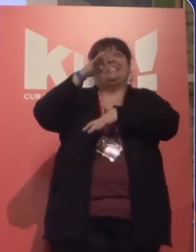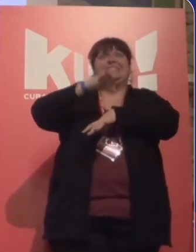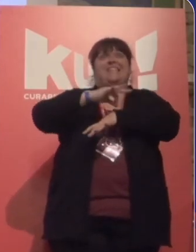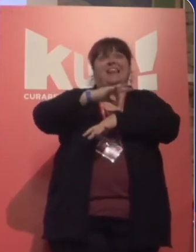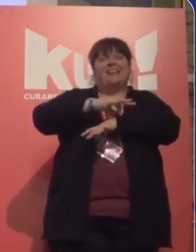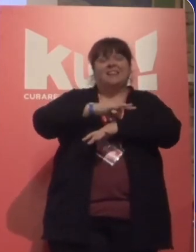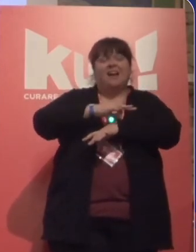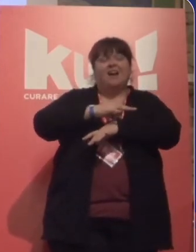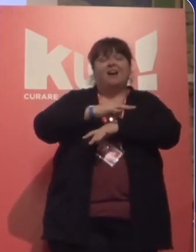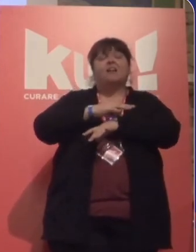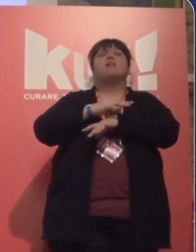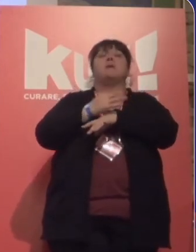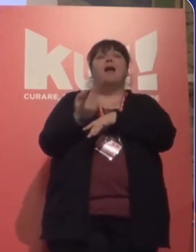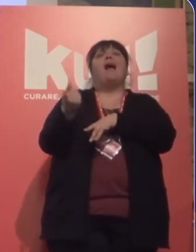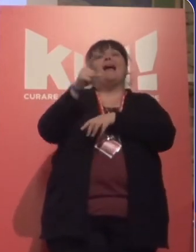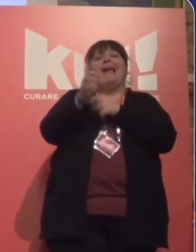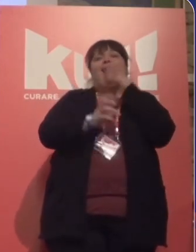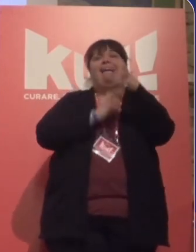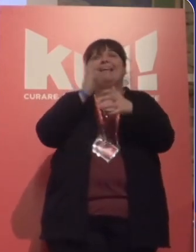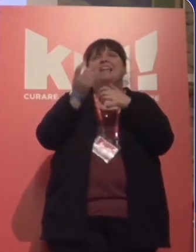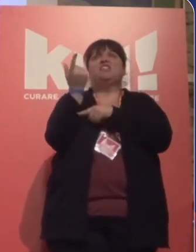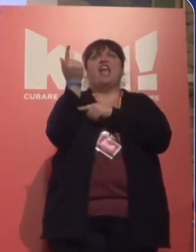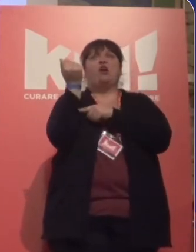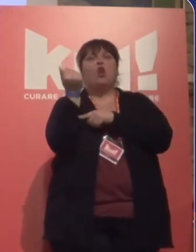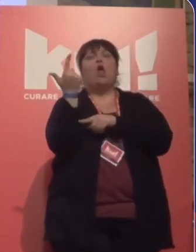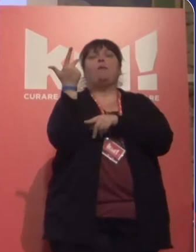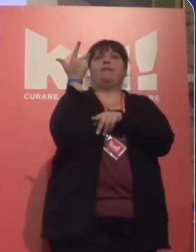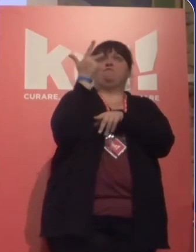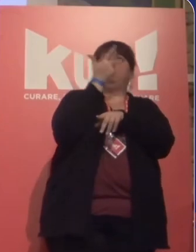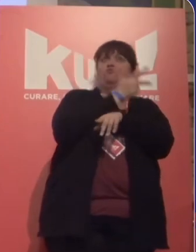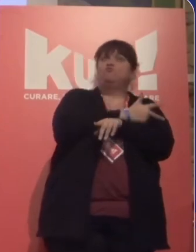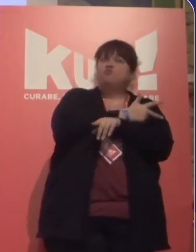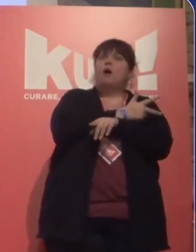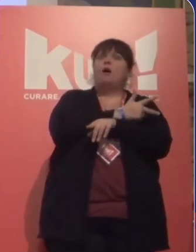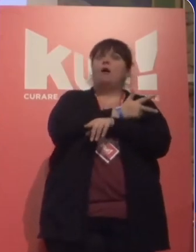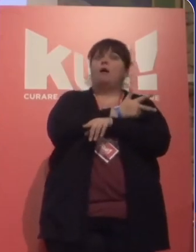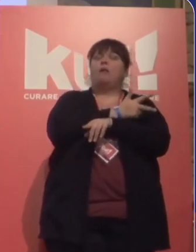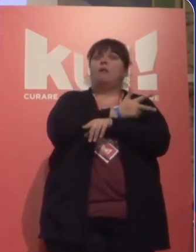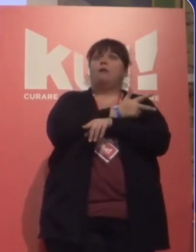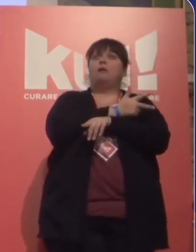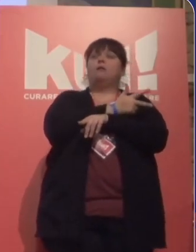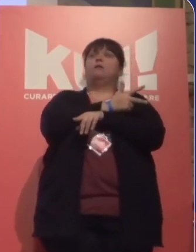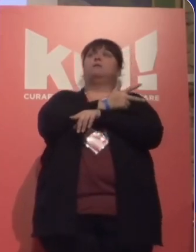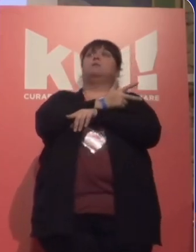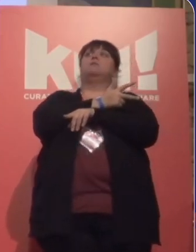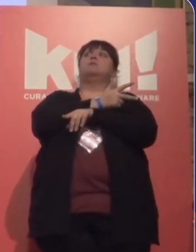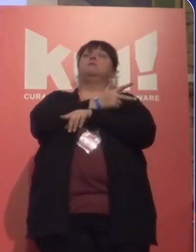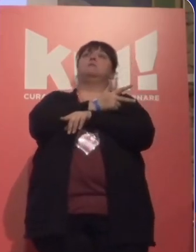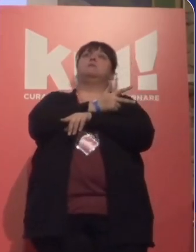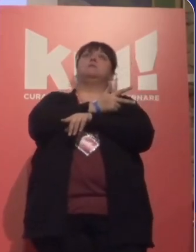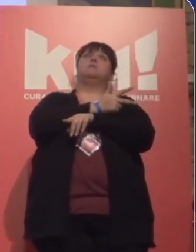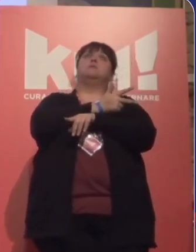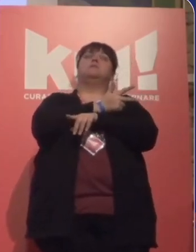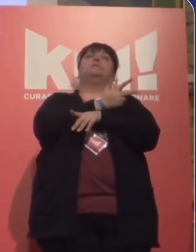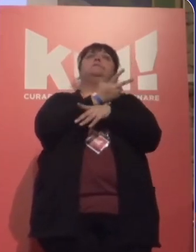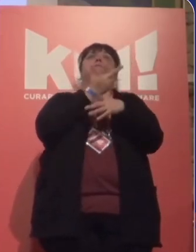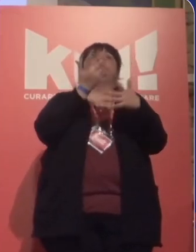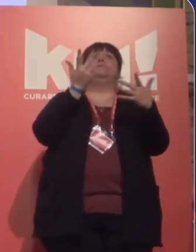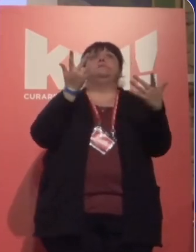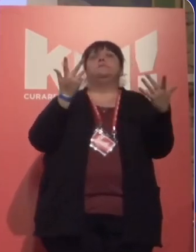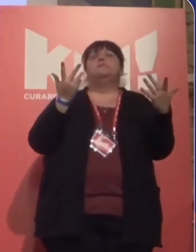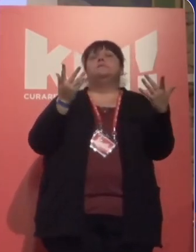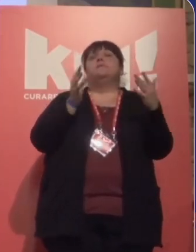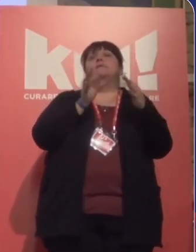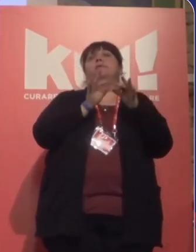crisi economica e sociale può perfino a esserlo anche a prescindere da qualche buon indicatore riguardanti